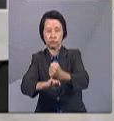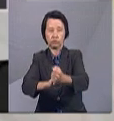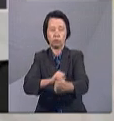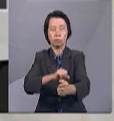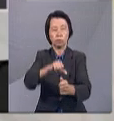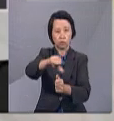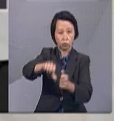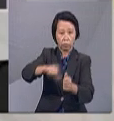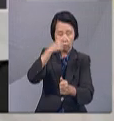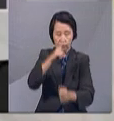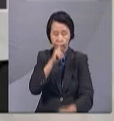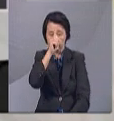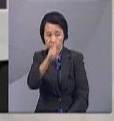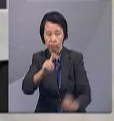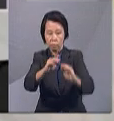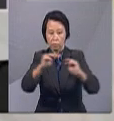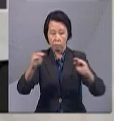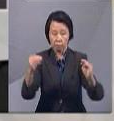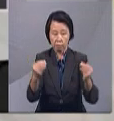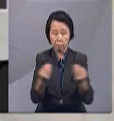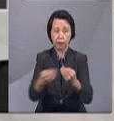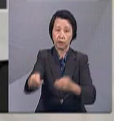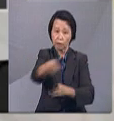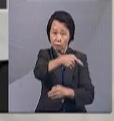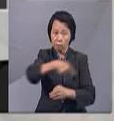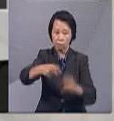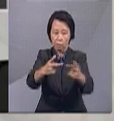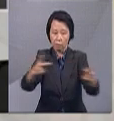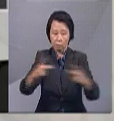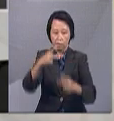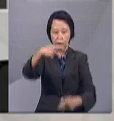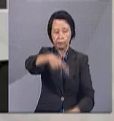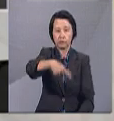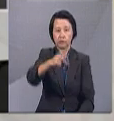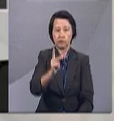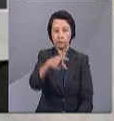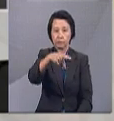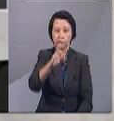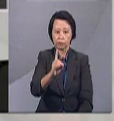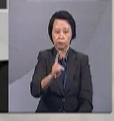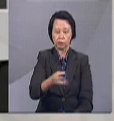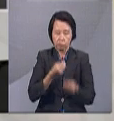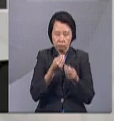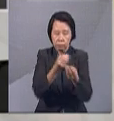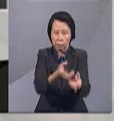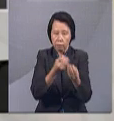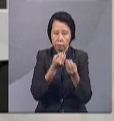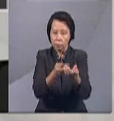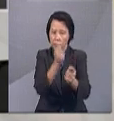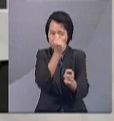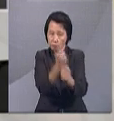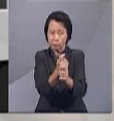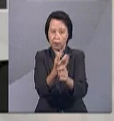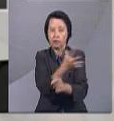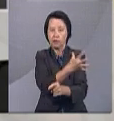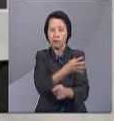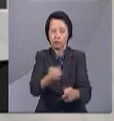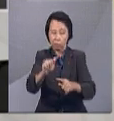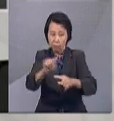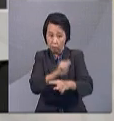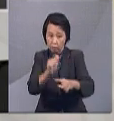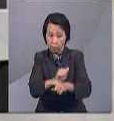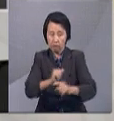bagi memastikan masyarakat setempat di kawasan vikipedi menerima maklumat yang tepat dan mengamalkan